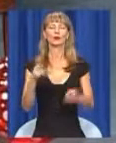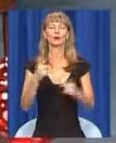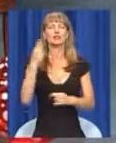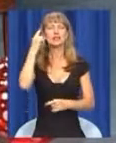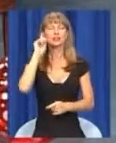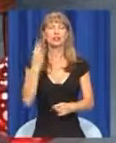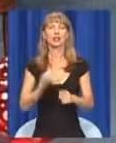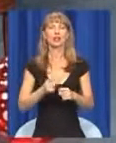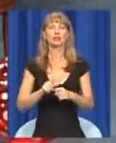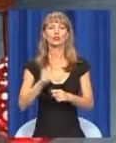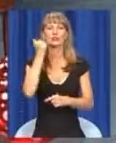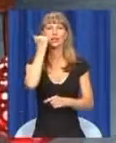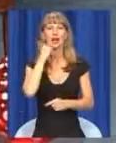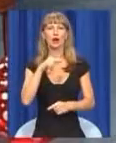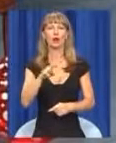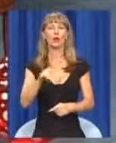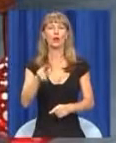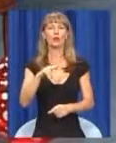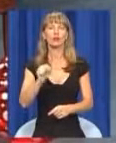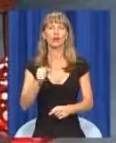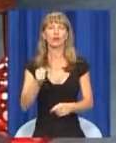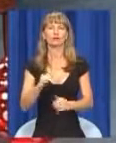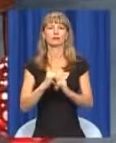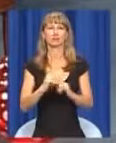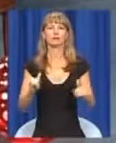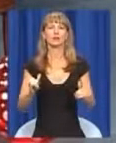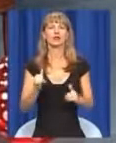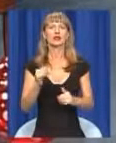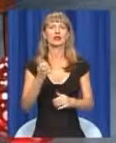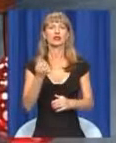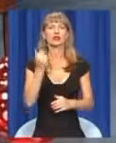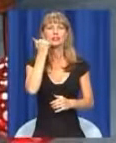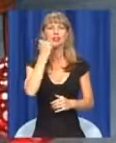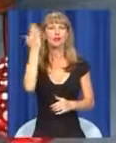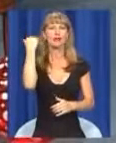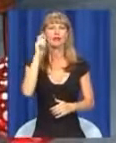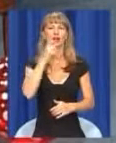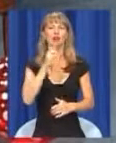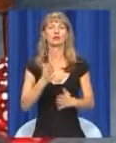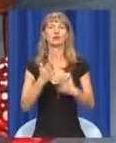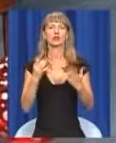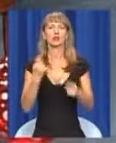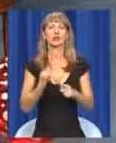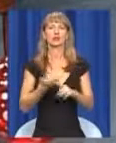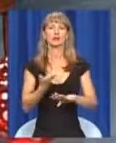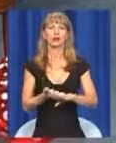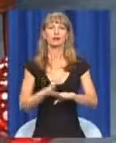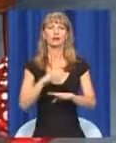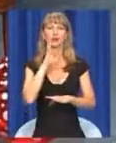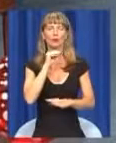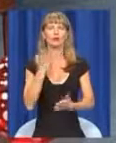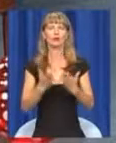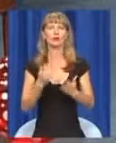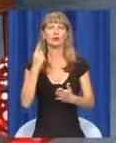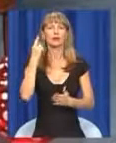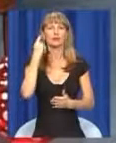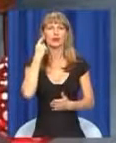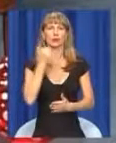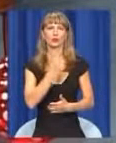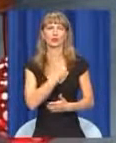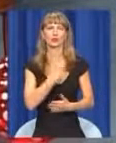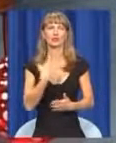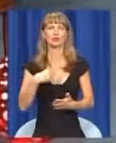це дуже стара порода. Тобто розводили цих собак навіть стародавні греки. І більше того, це важкий песик. Тому якщо ви подумаєте його собі завести,